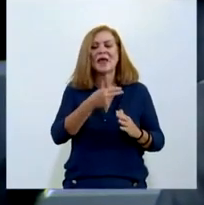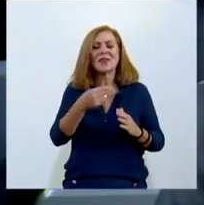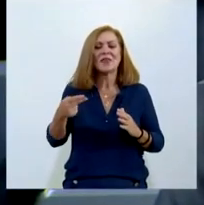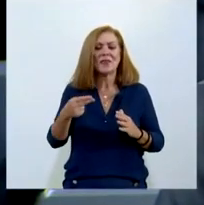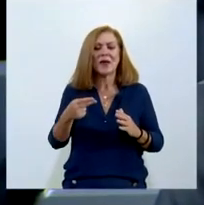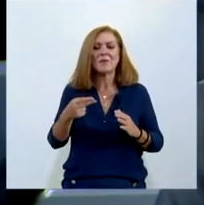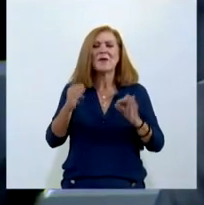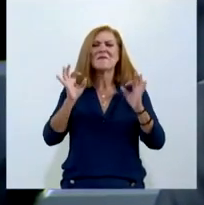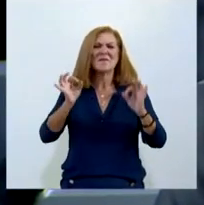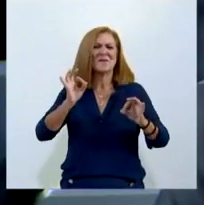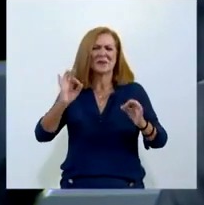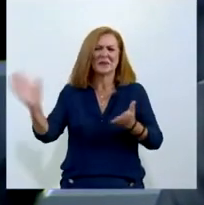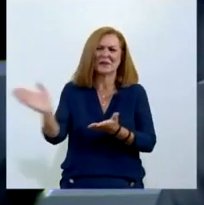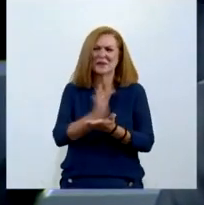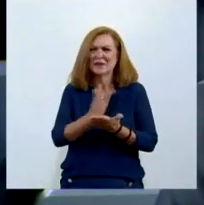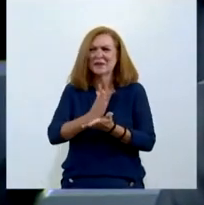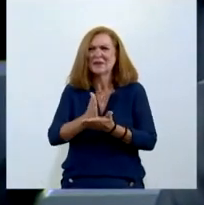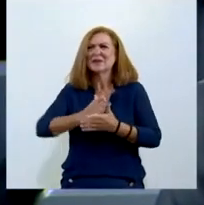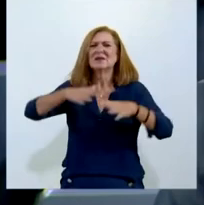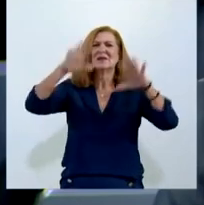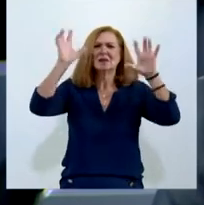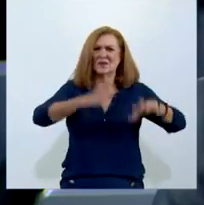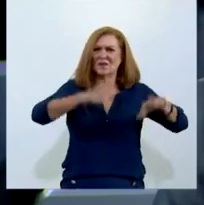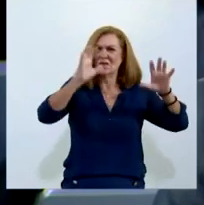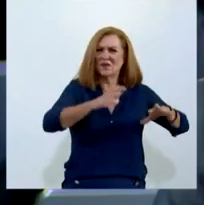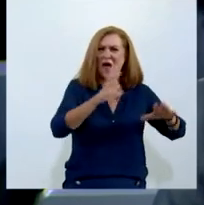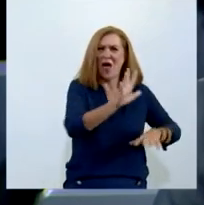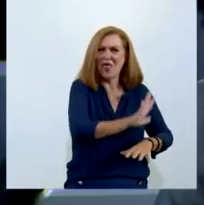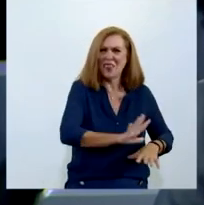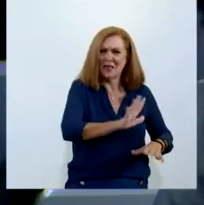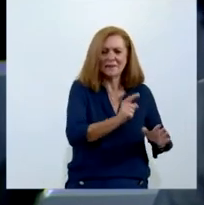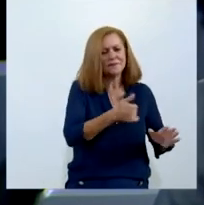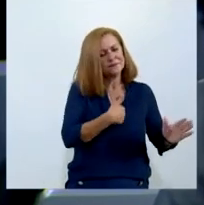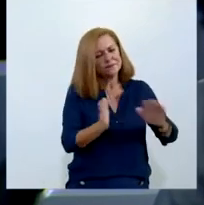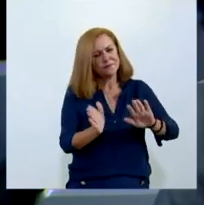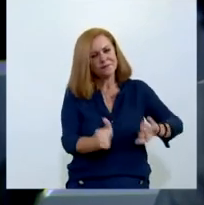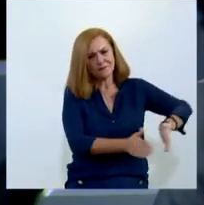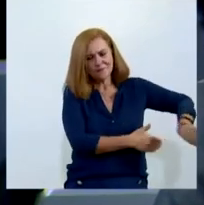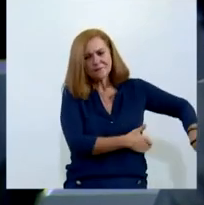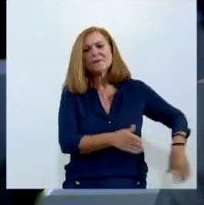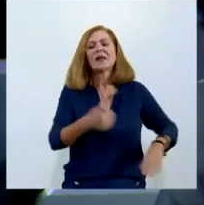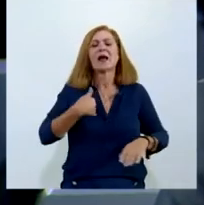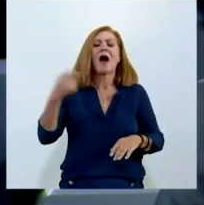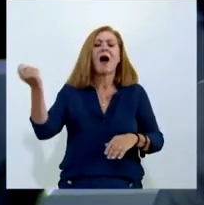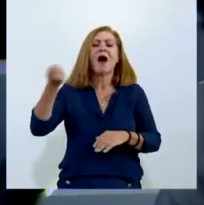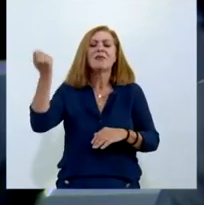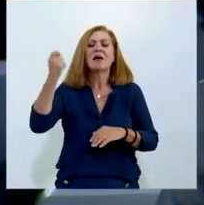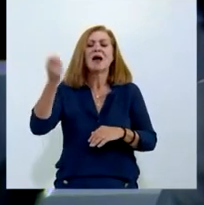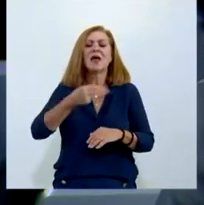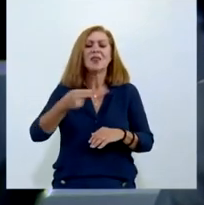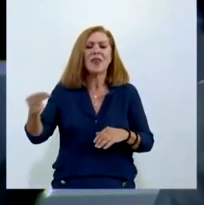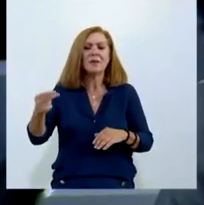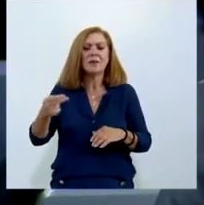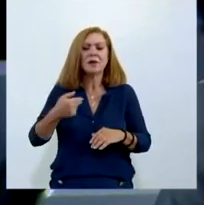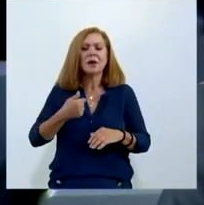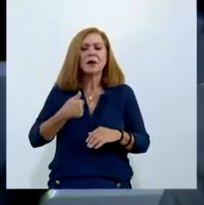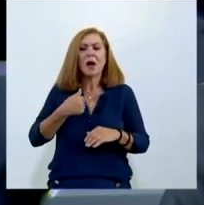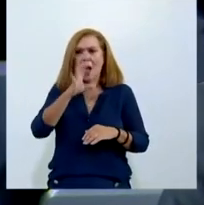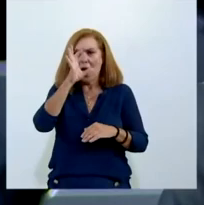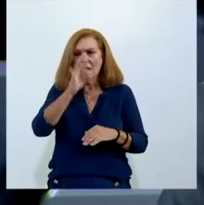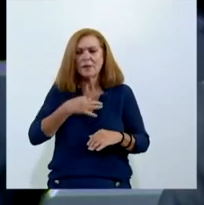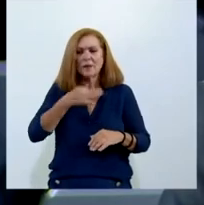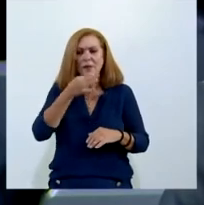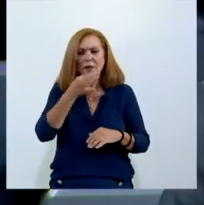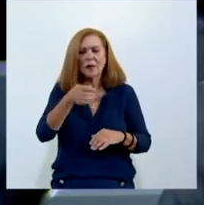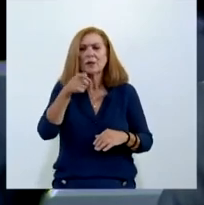διαχείρισης της φυσικής καταστροφής στην Θεσσαλία. Θα ήθελα να έρθω στα εθνικά μας θέματα. Με εξέπληξε, οφείλω να σας πω, παρακολουθώντας